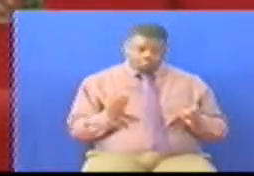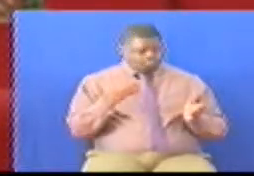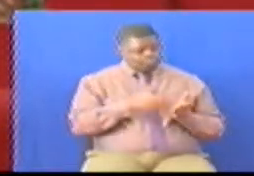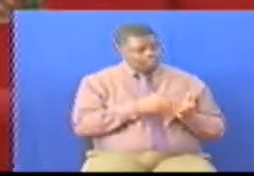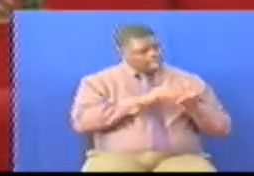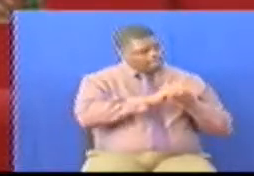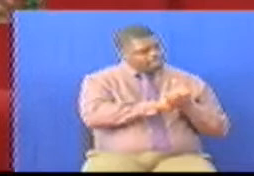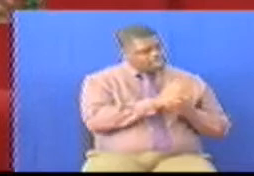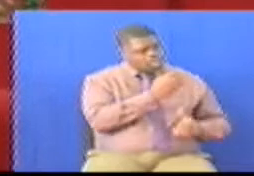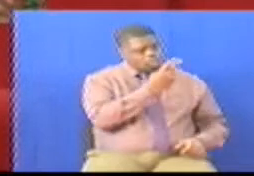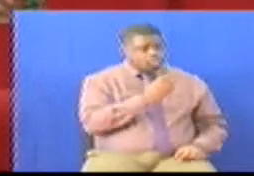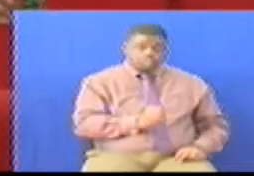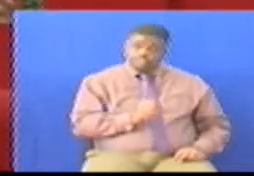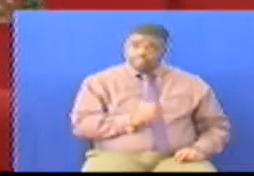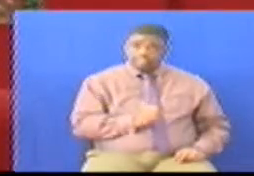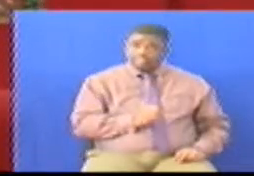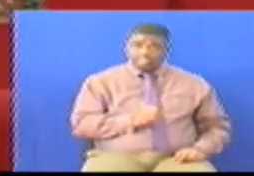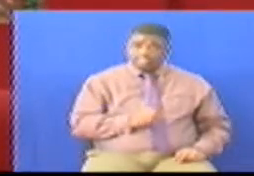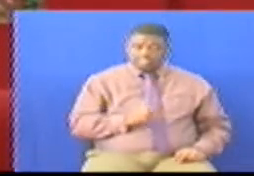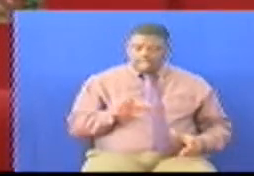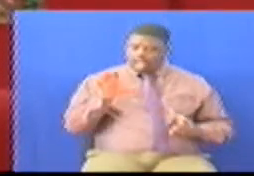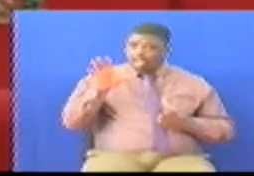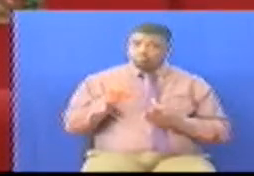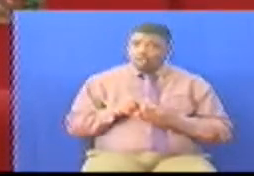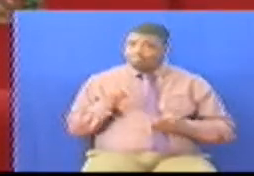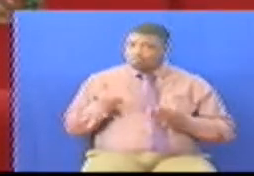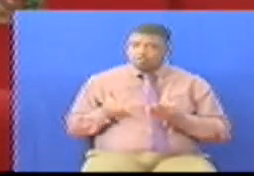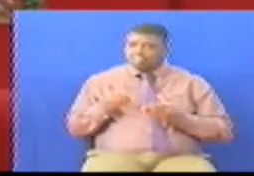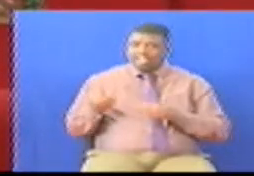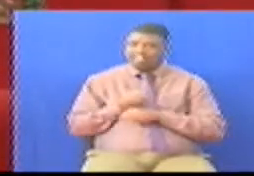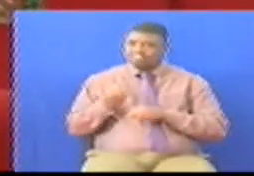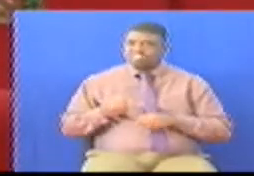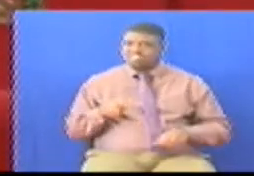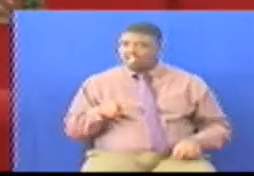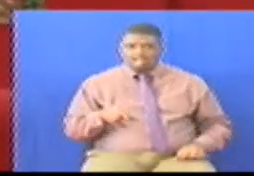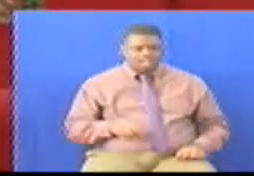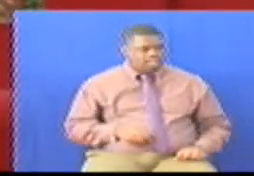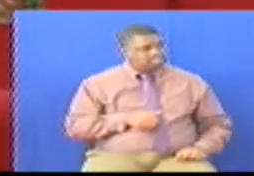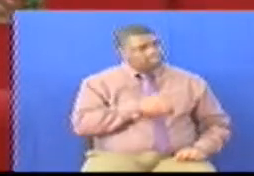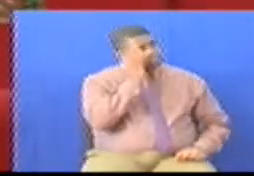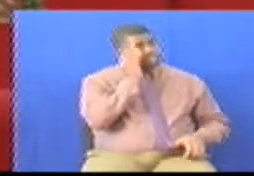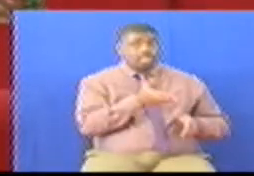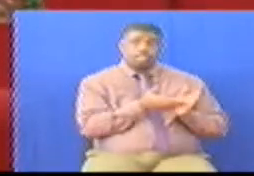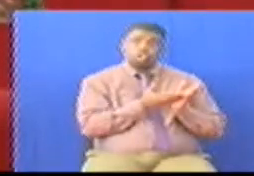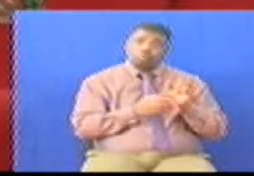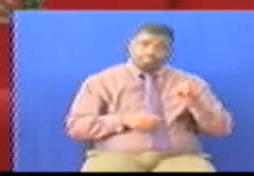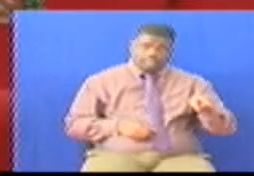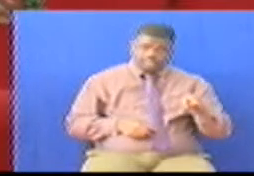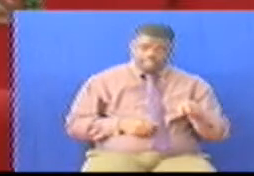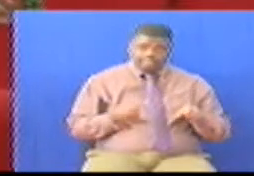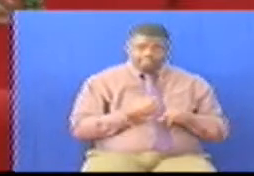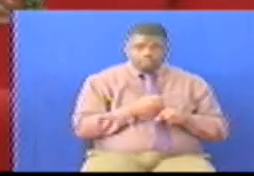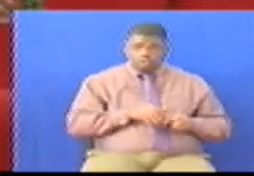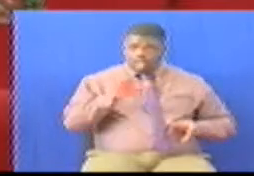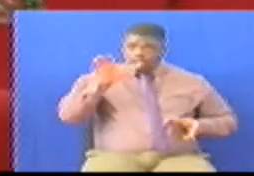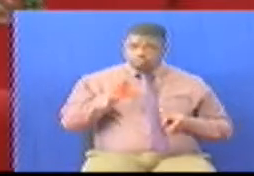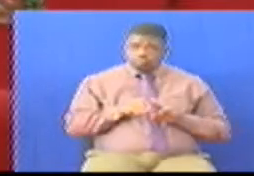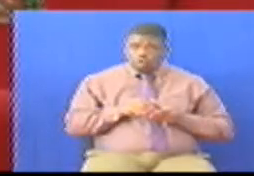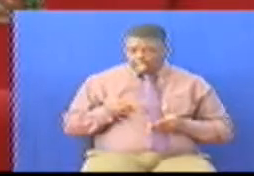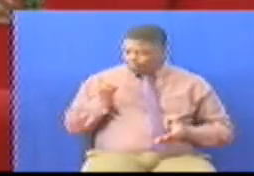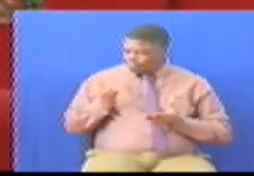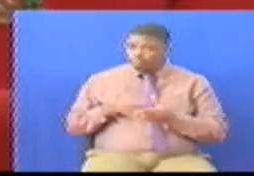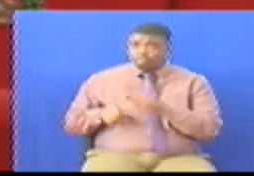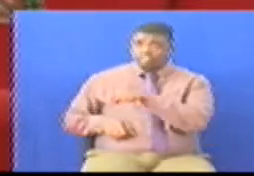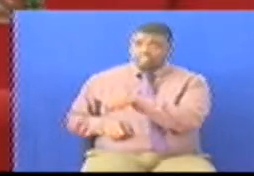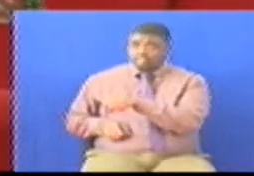Aprili 20 ni kwamba actual valuation haijafanyika. Naiomba sana serikali, naiomba serikali ifanye actual valuation ili